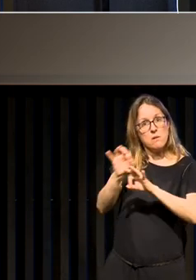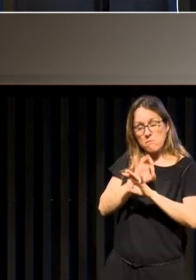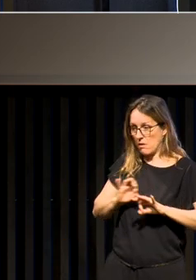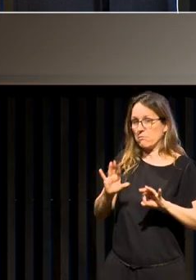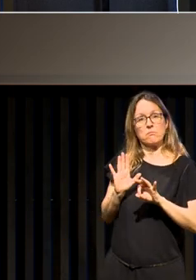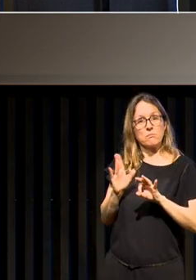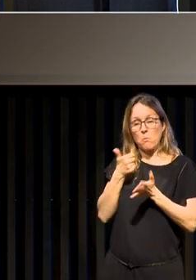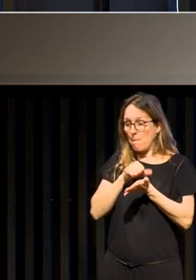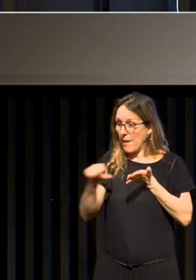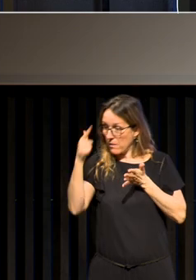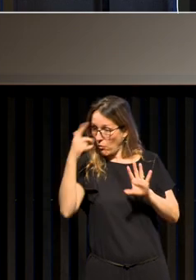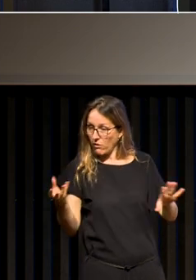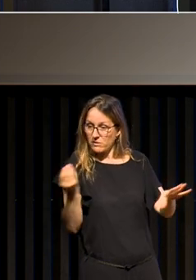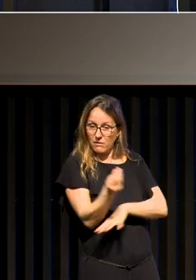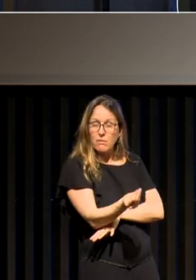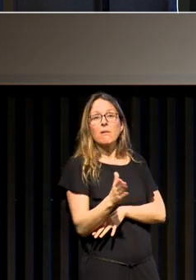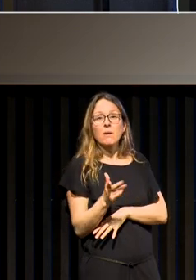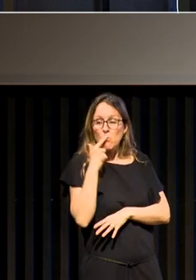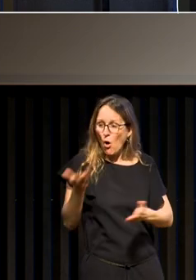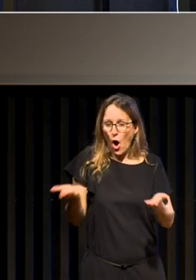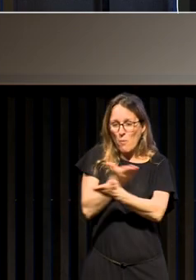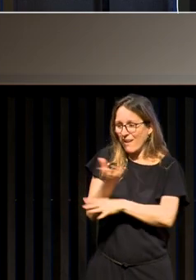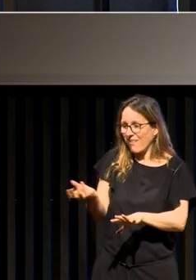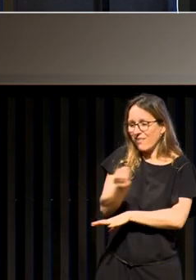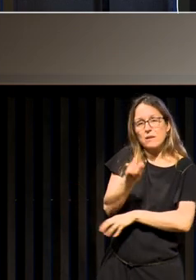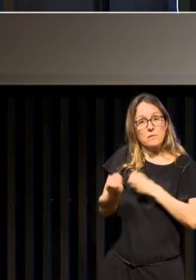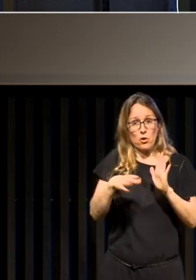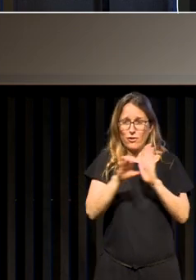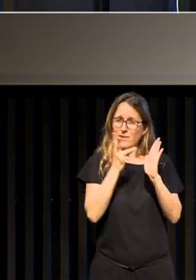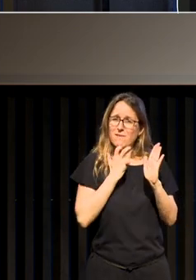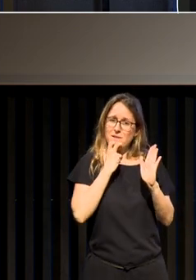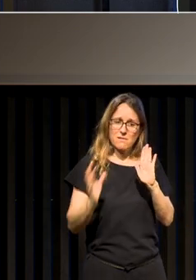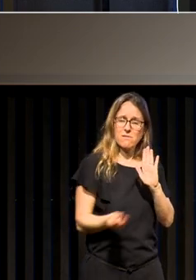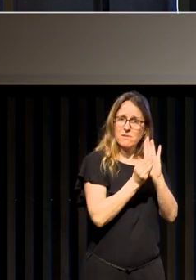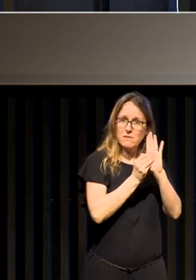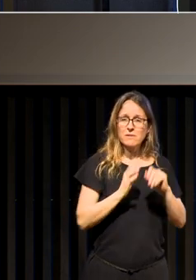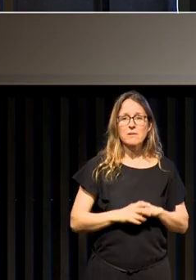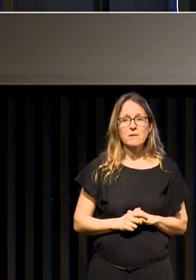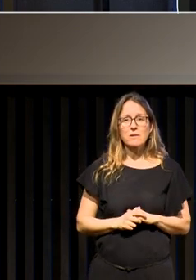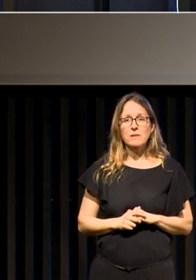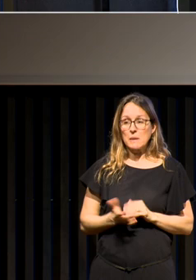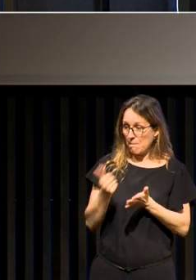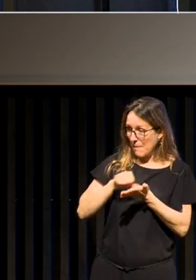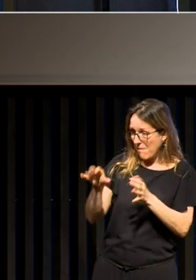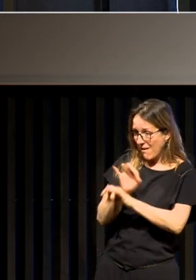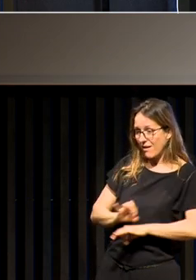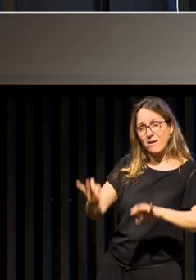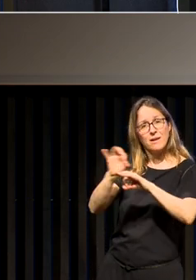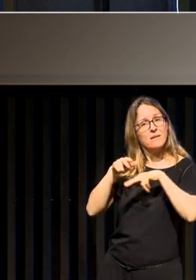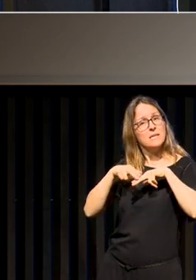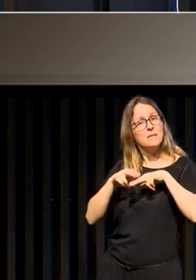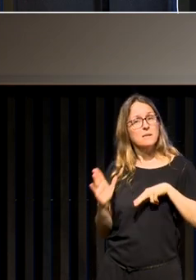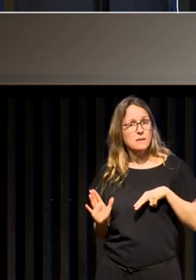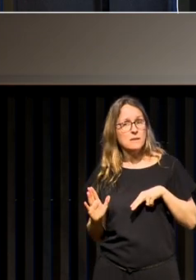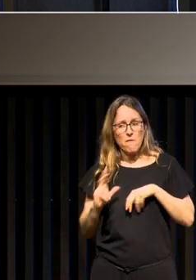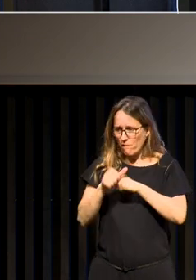la procréation ou la gestation pour autrui. C'est inscrit dans le Code civil. Aucun paiement, quelle que soit la forme,